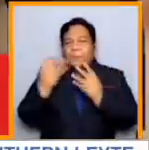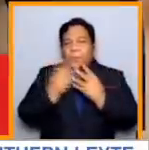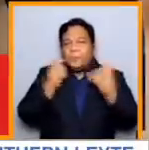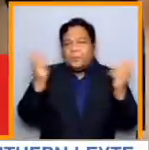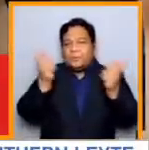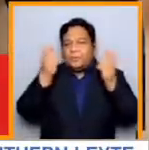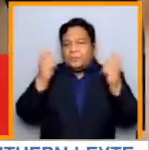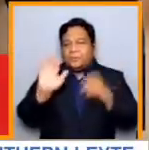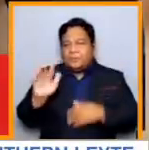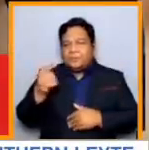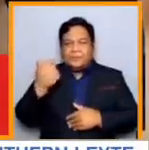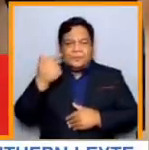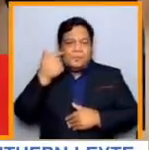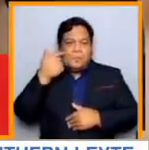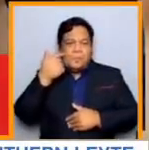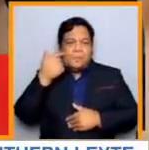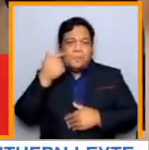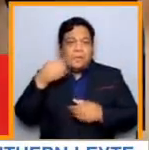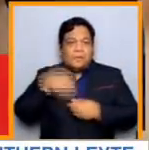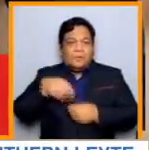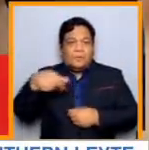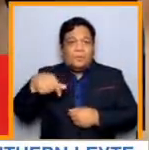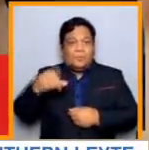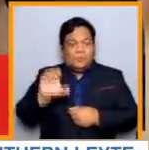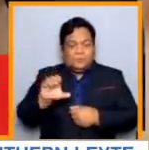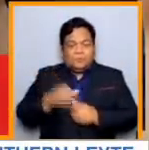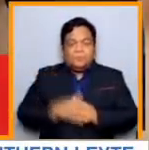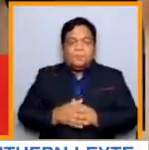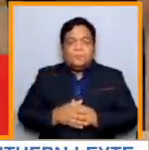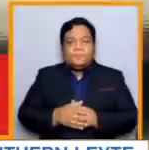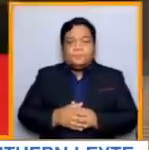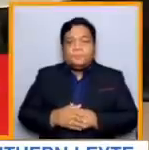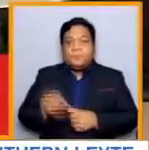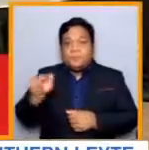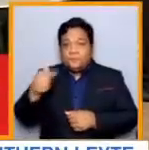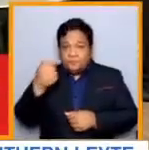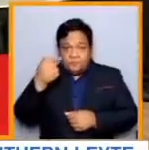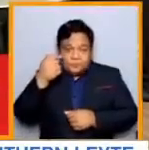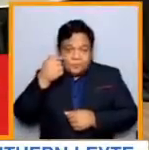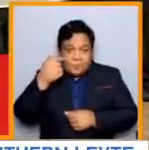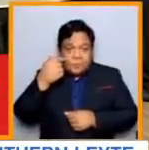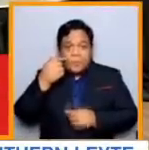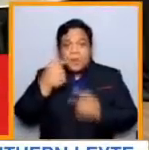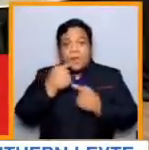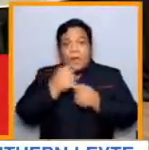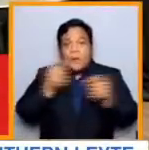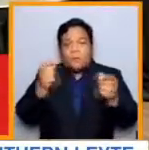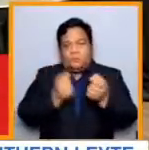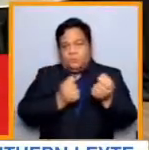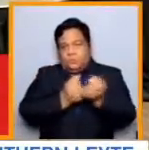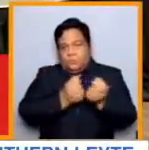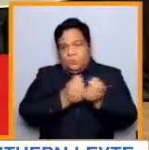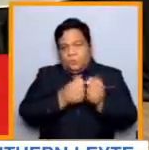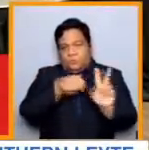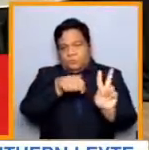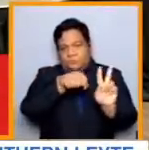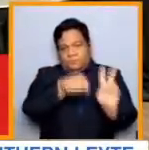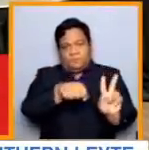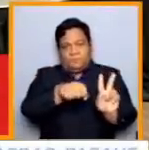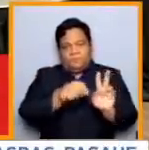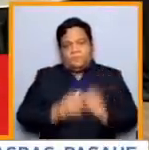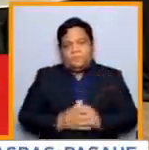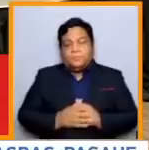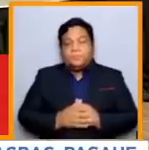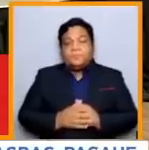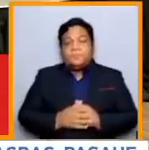Quezon City. Naglabas naman ang press release si Arroyo na nag-e-endorso sa Marcos-Duterte tandem. Ine-endorso rin